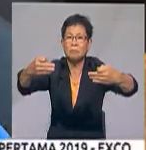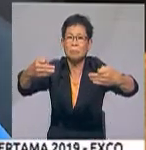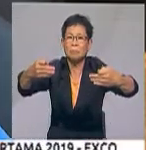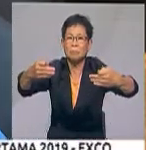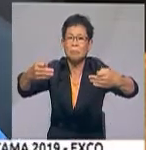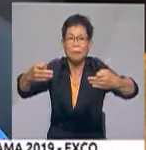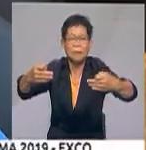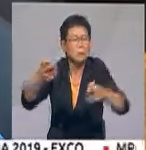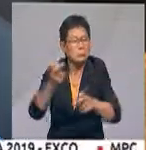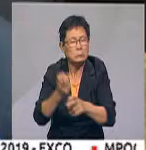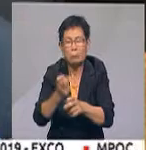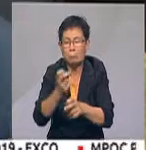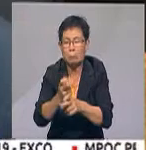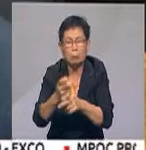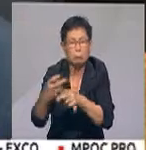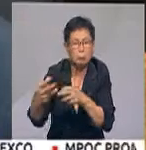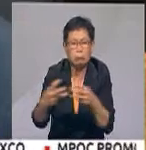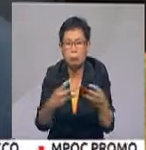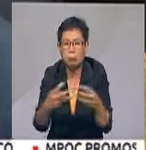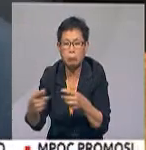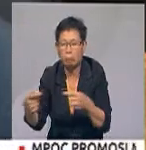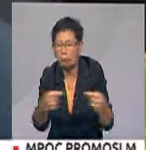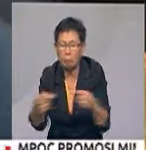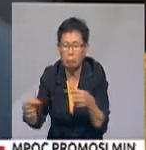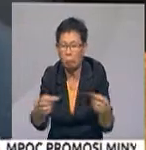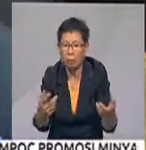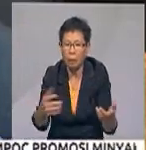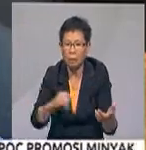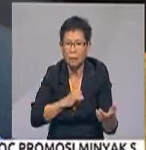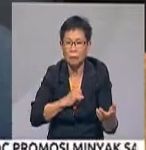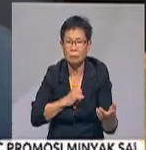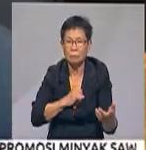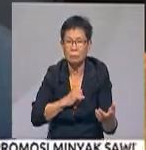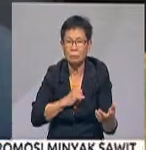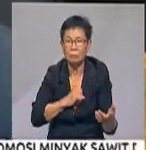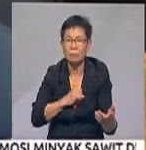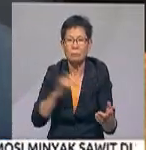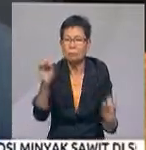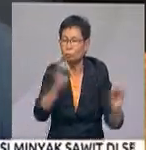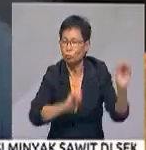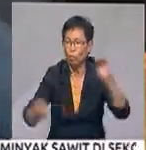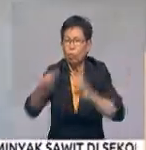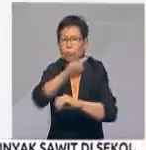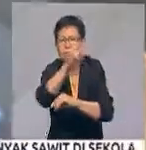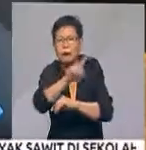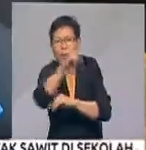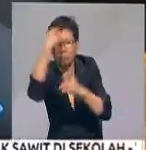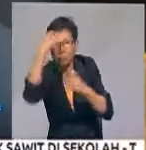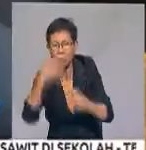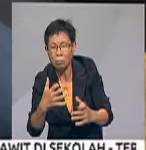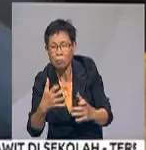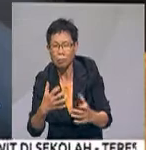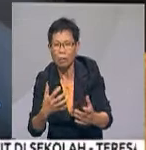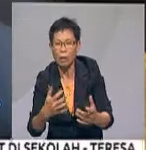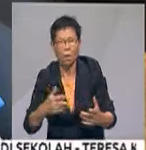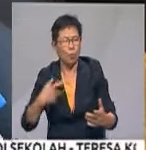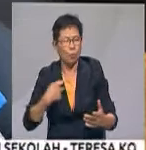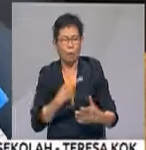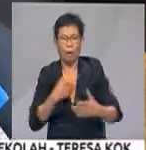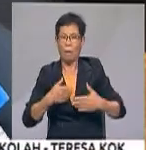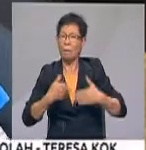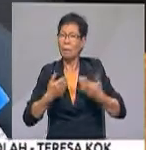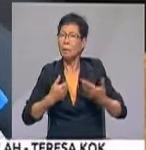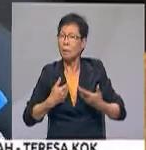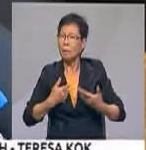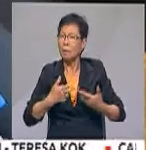never an easy match Ya but I believe Nobody has turned around to question his decisions We are happy with it we don't see any